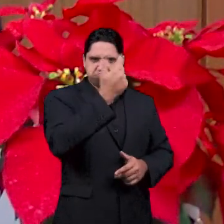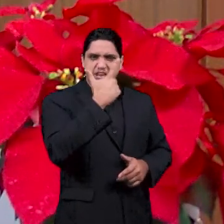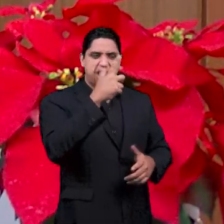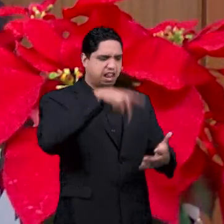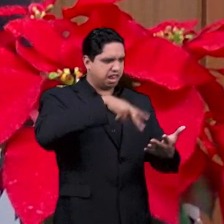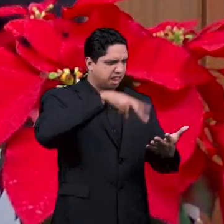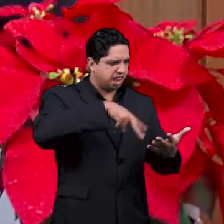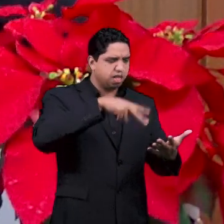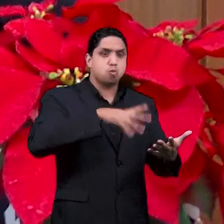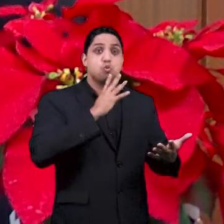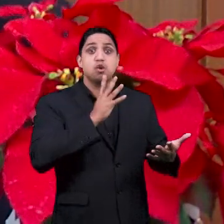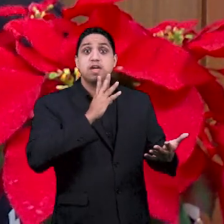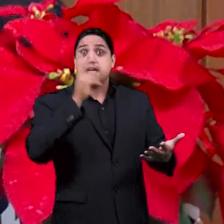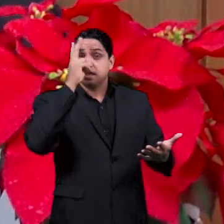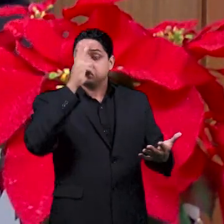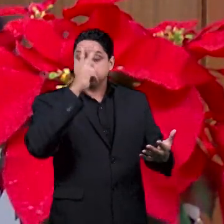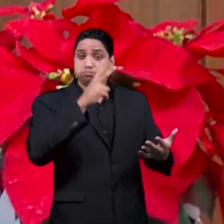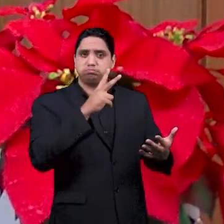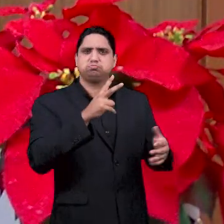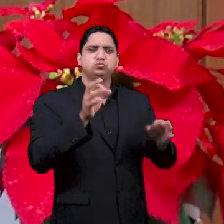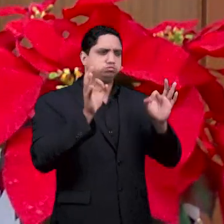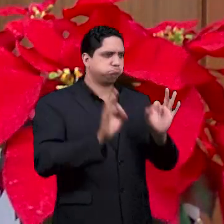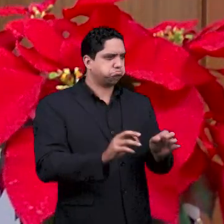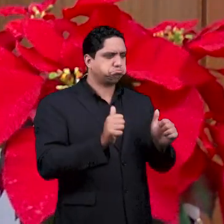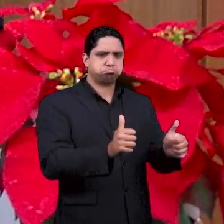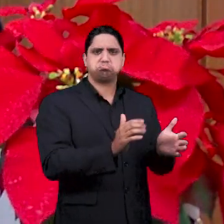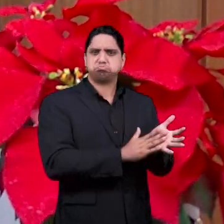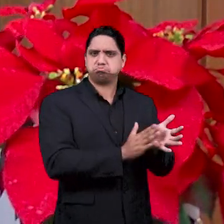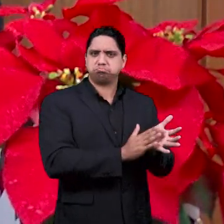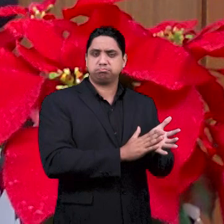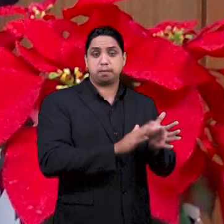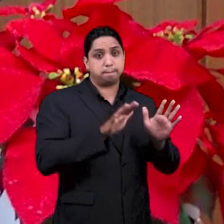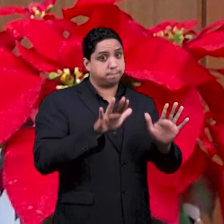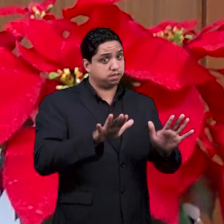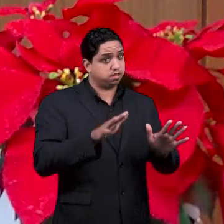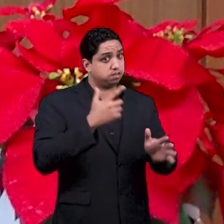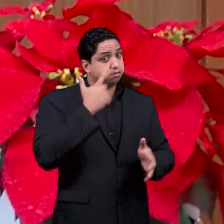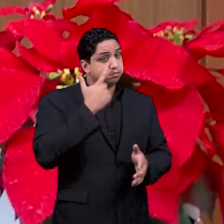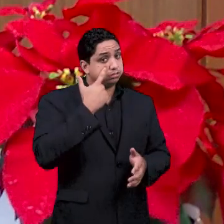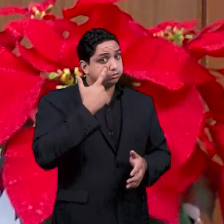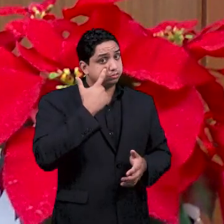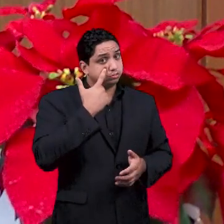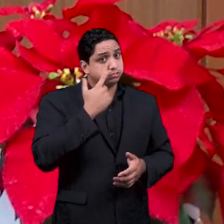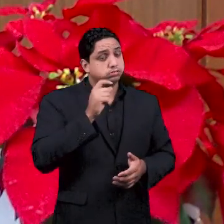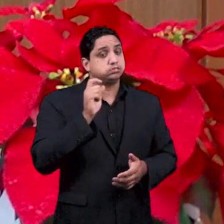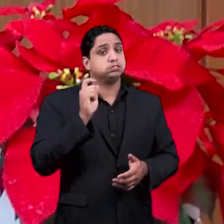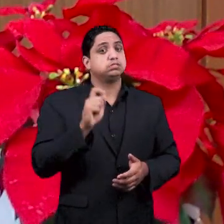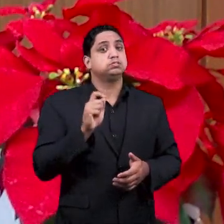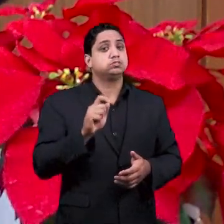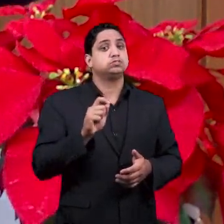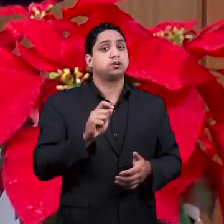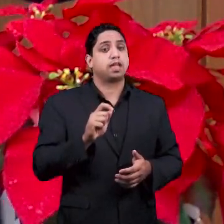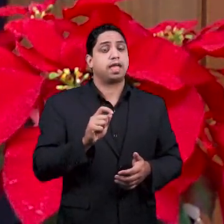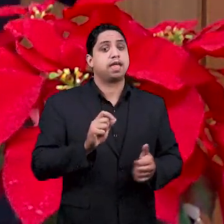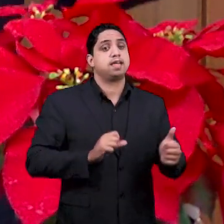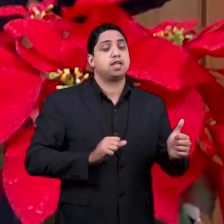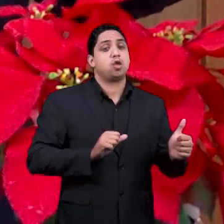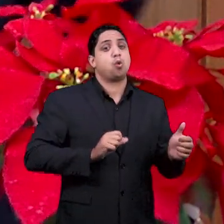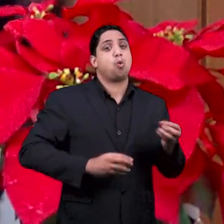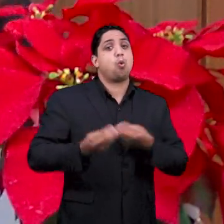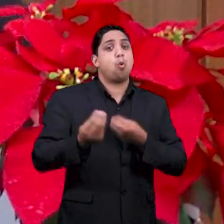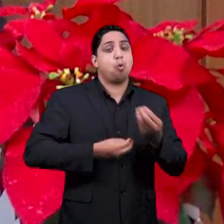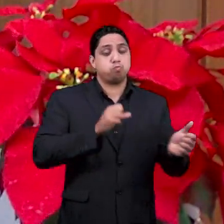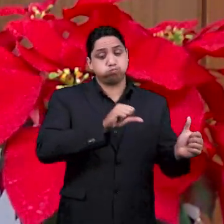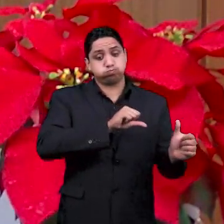богодухновенности, кто читает Библию. Все это правильно, но посмотрите, куда